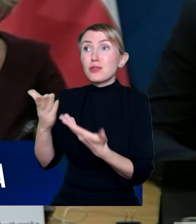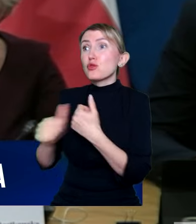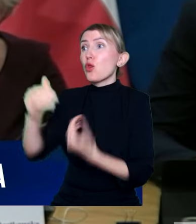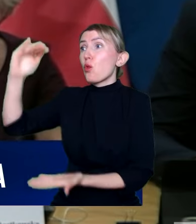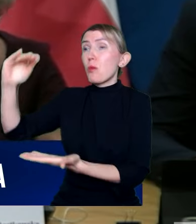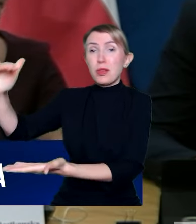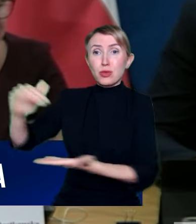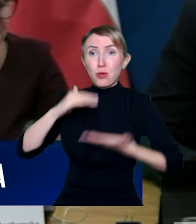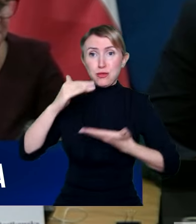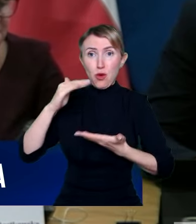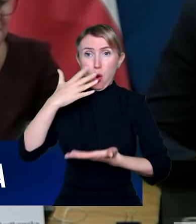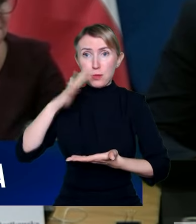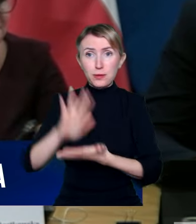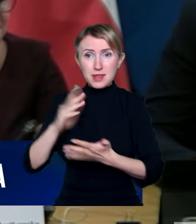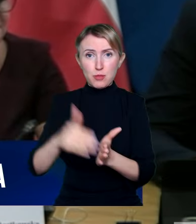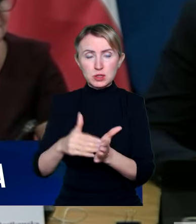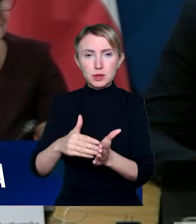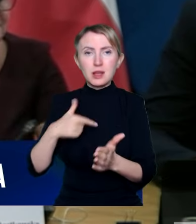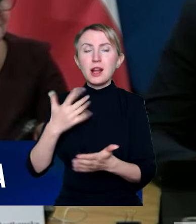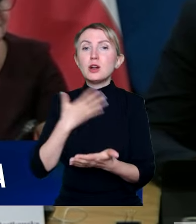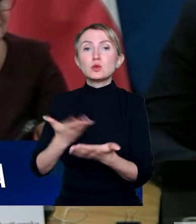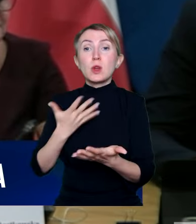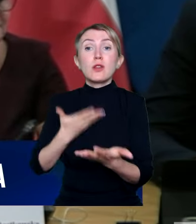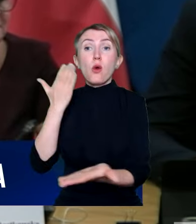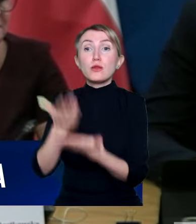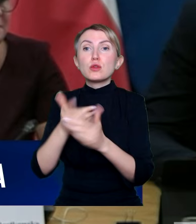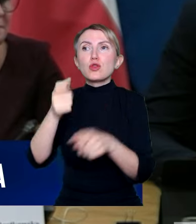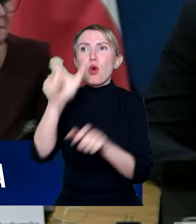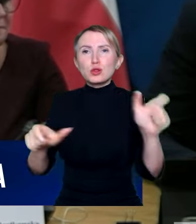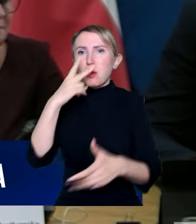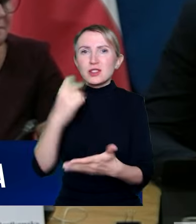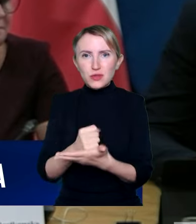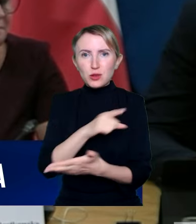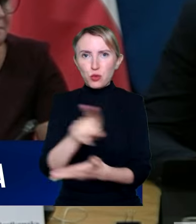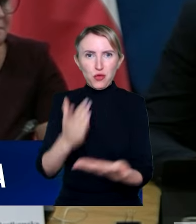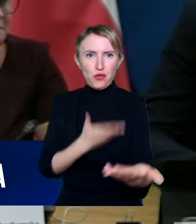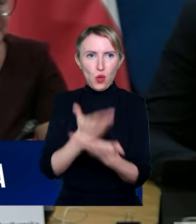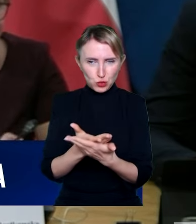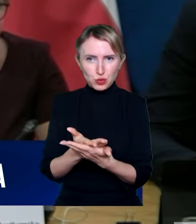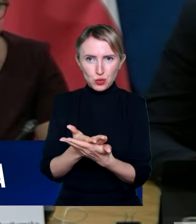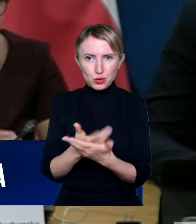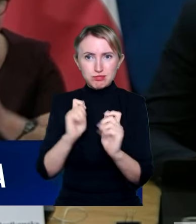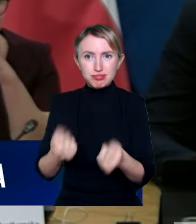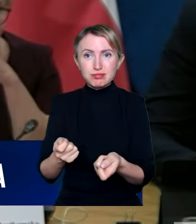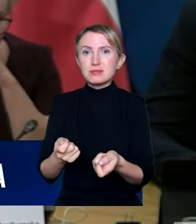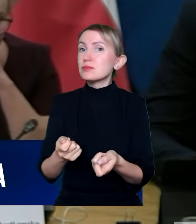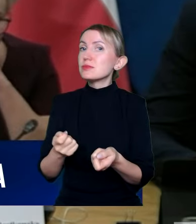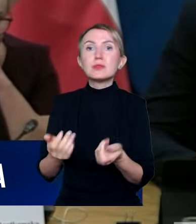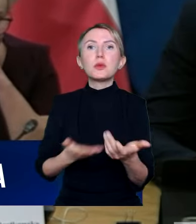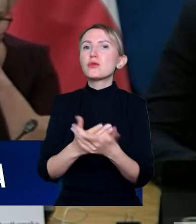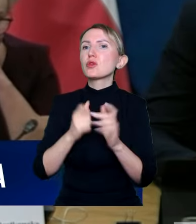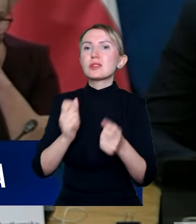opinii. Więc wydaje mi się, że te wnioski w zakresie tych świadków osobowych, które są w waszym wniosku złożone, są wnioskami na